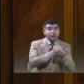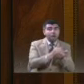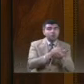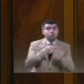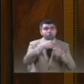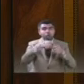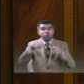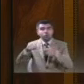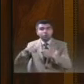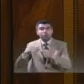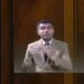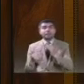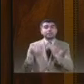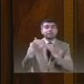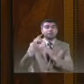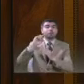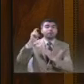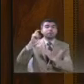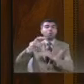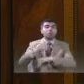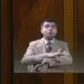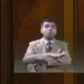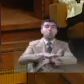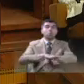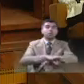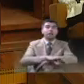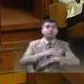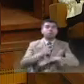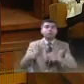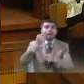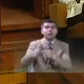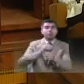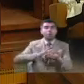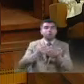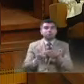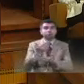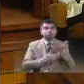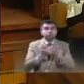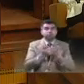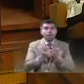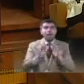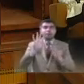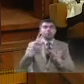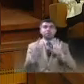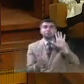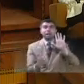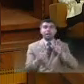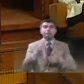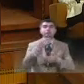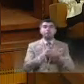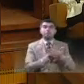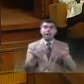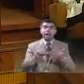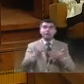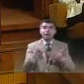من الأجور، حيث بلغت كتلة الأجور 96.5 مليار درهم في المتوسط السنوي بين